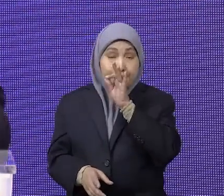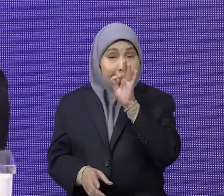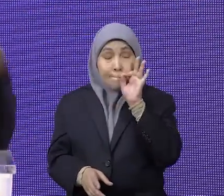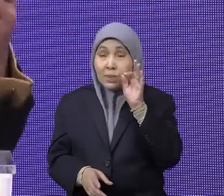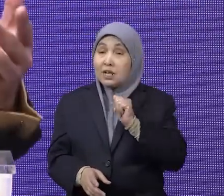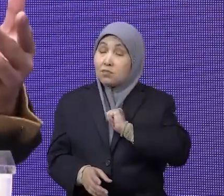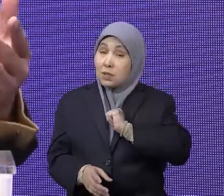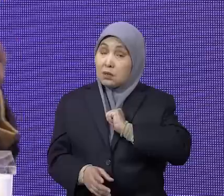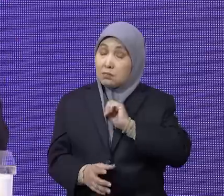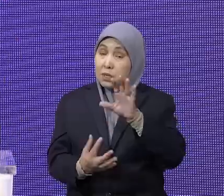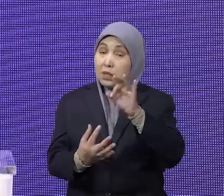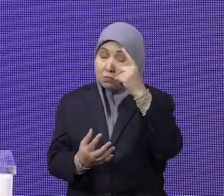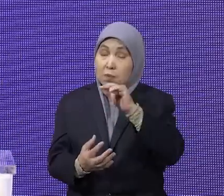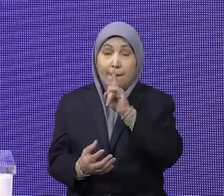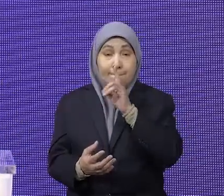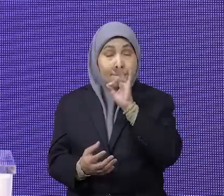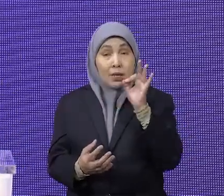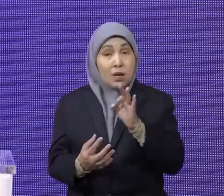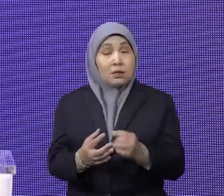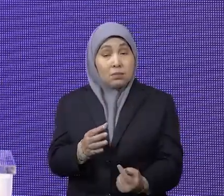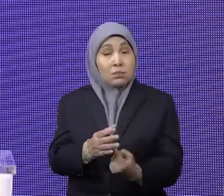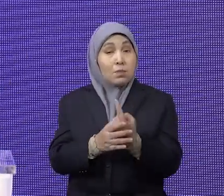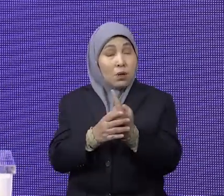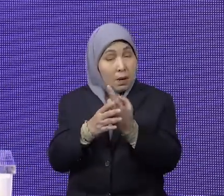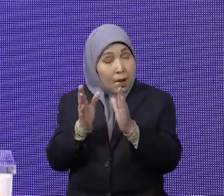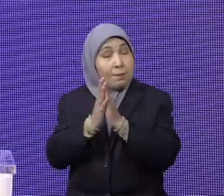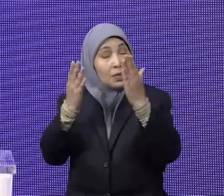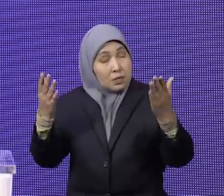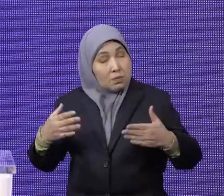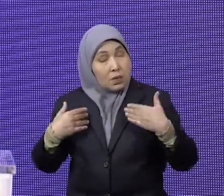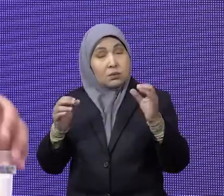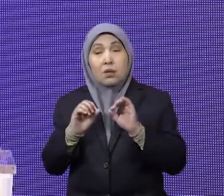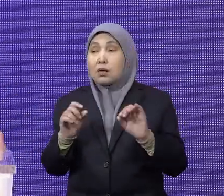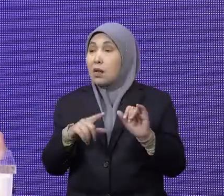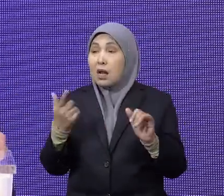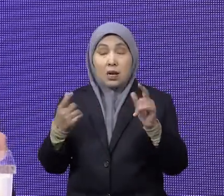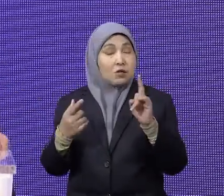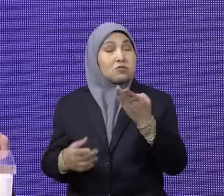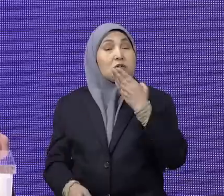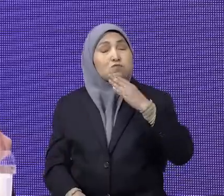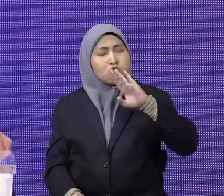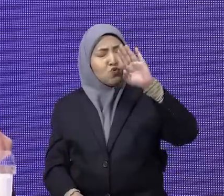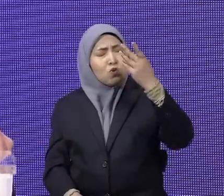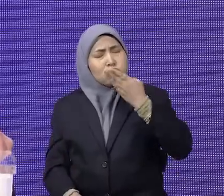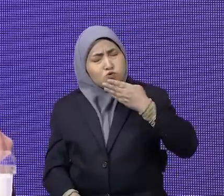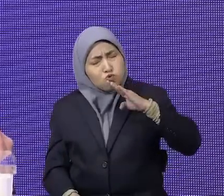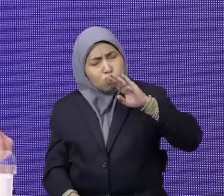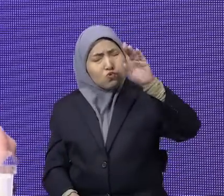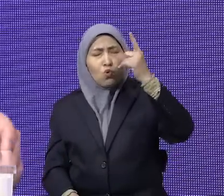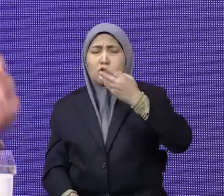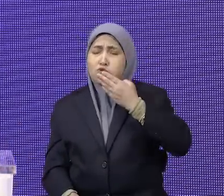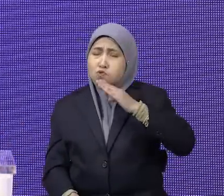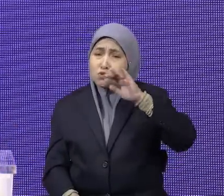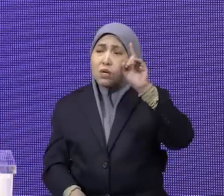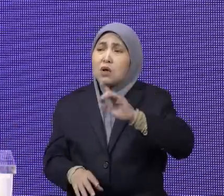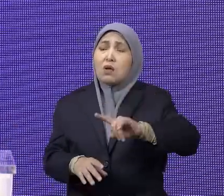dia ataupun dia memilih untuk berdiam supaya yang terbit selepas daripada berita gembira itu tidak ada yang lain melainkan kesyukuran, kesyukuran, kesyukuran kepada